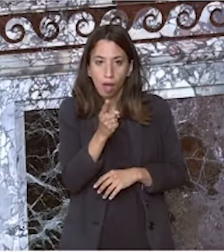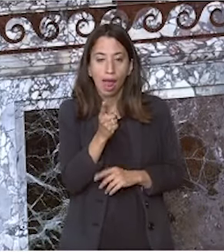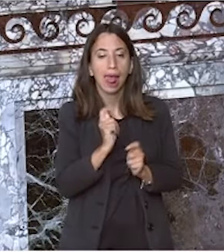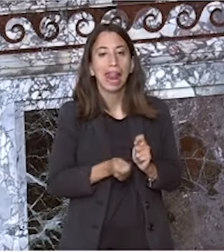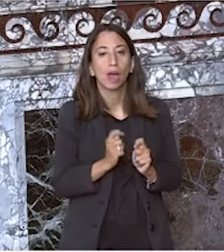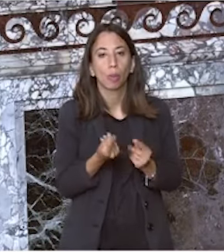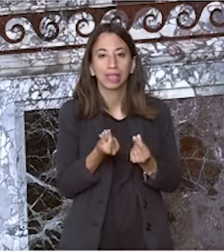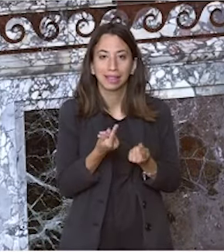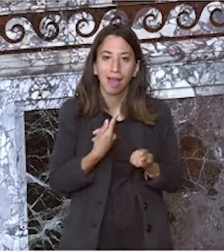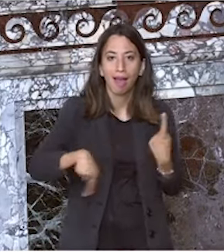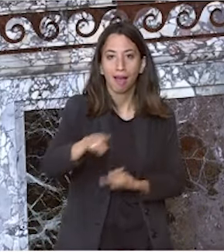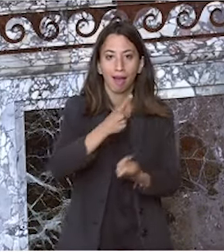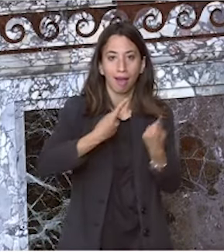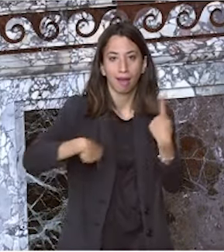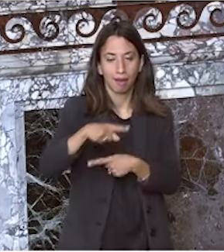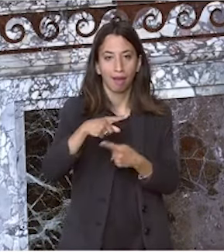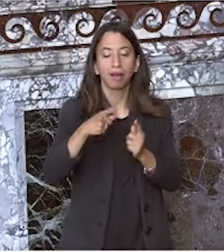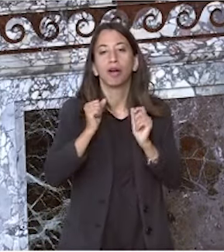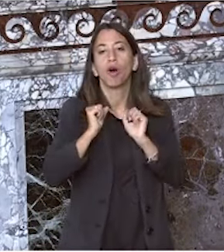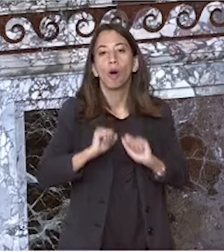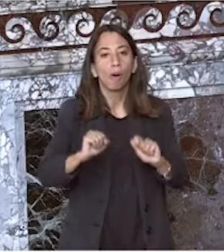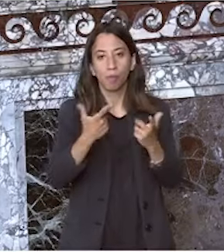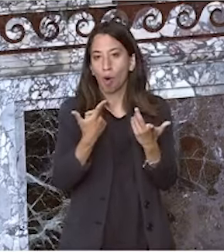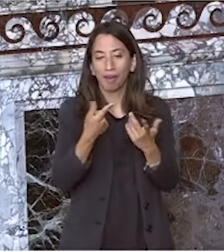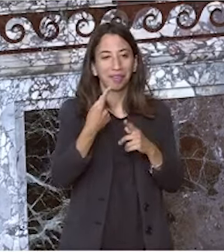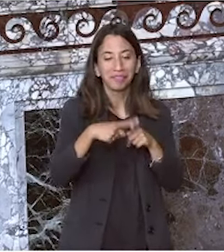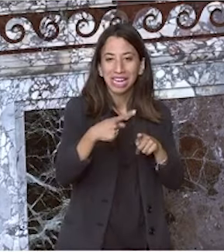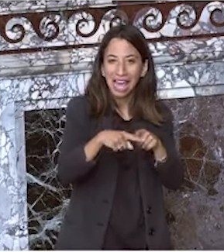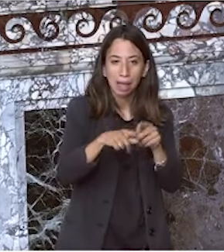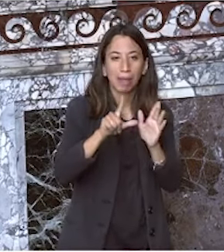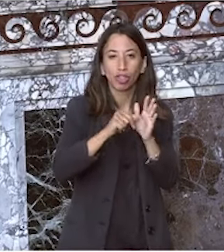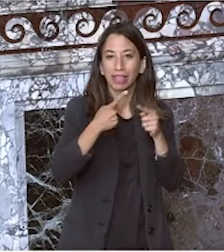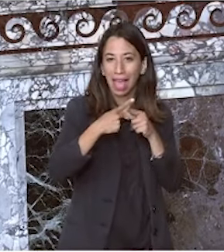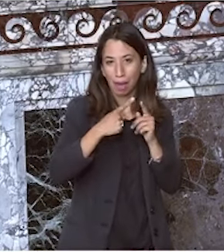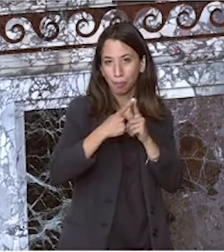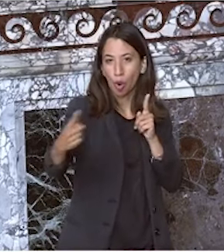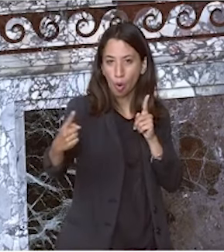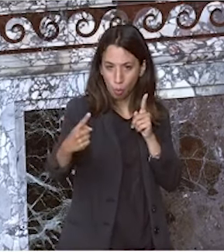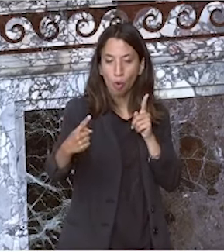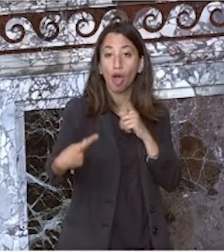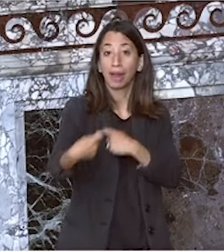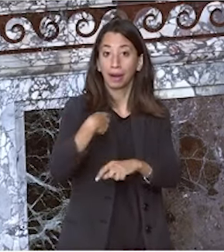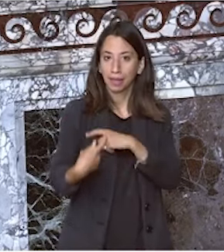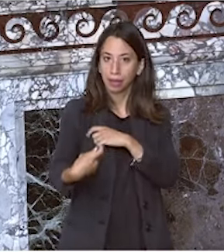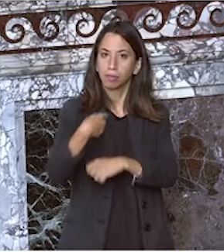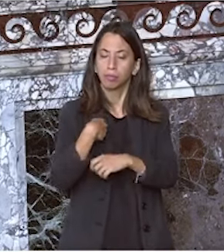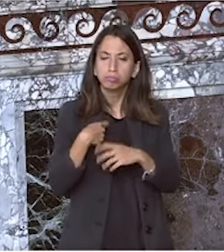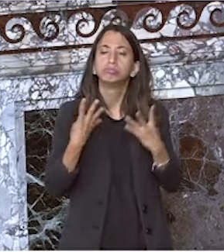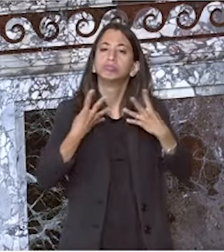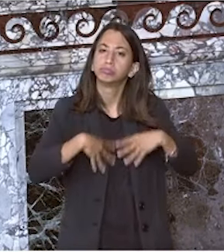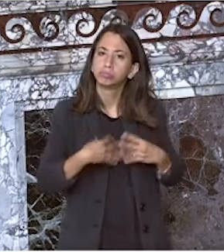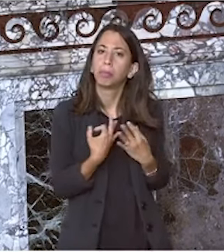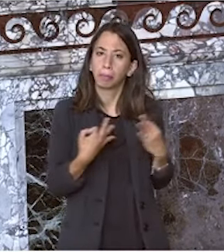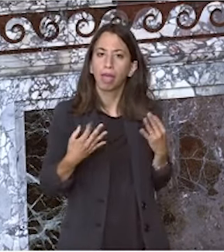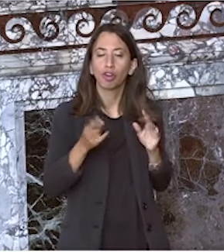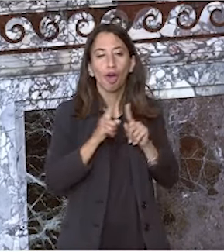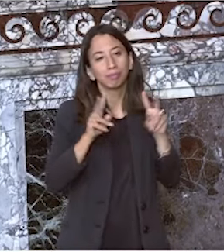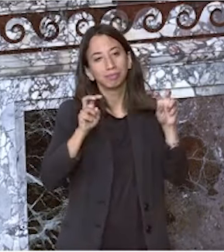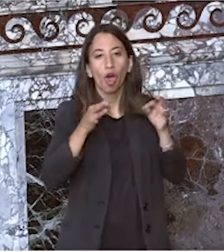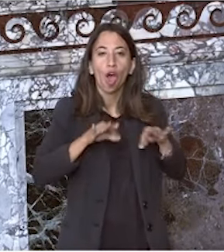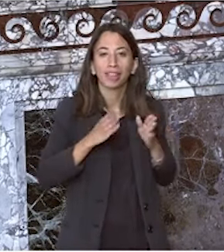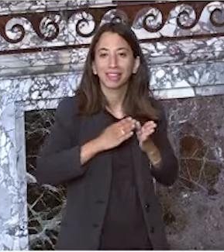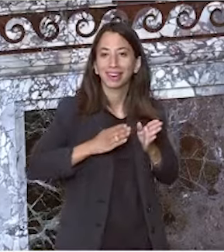liquidità. Il rimborso delle operazioni mirate di rifinanziamento a più lungo termine sta avvenendo in maniera ordinata,